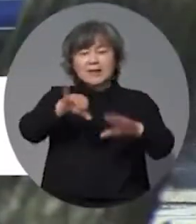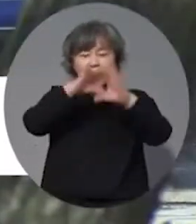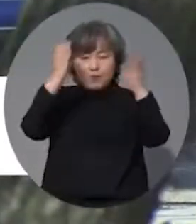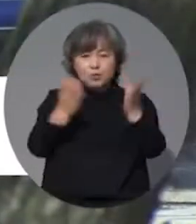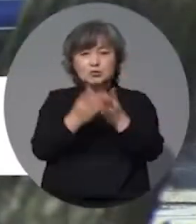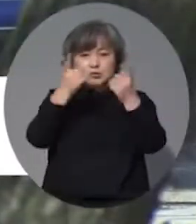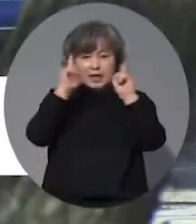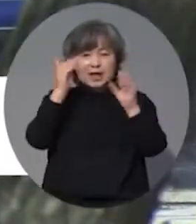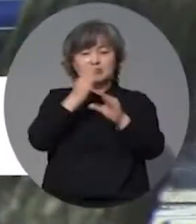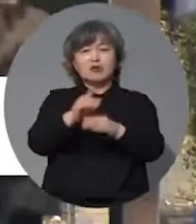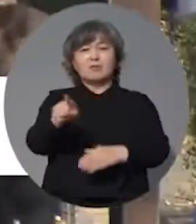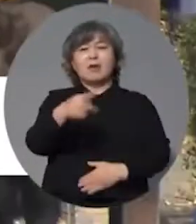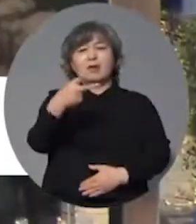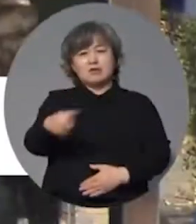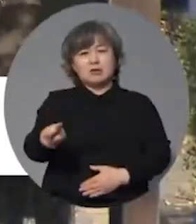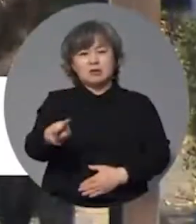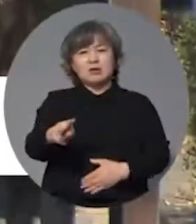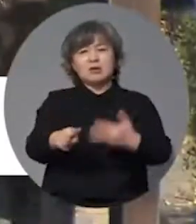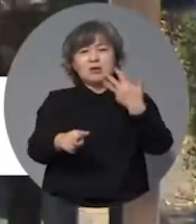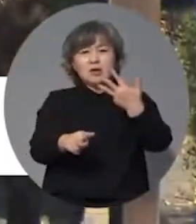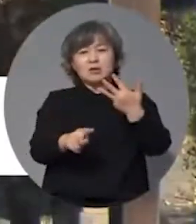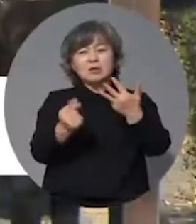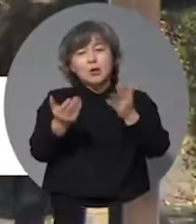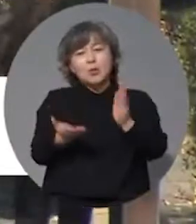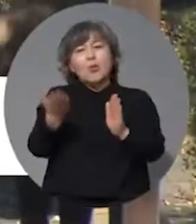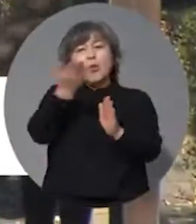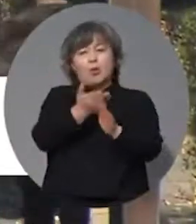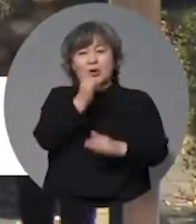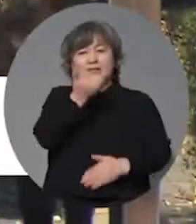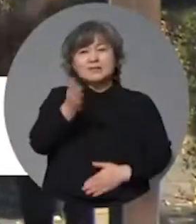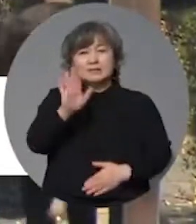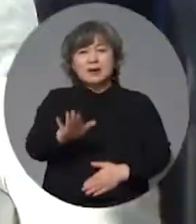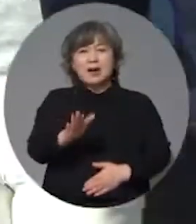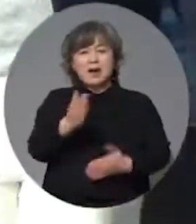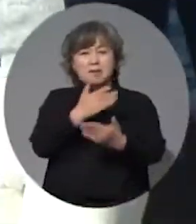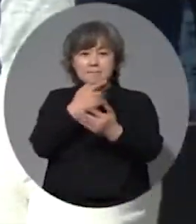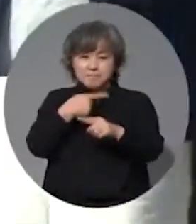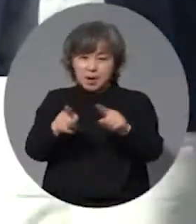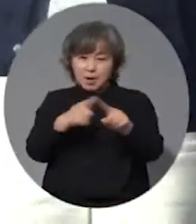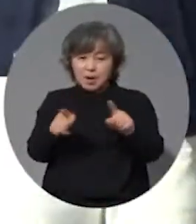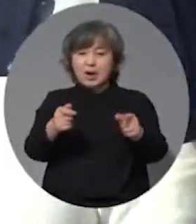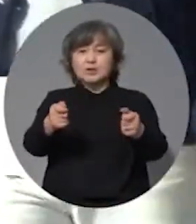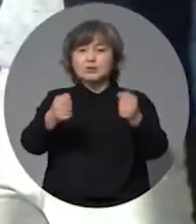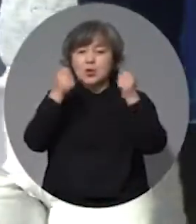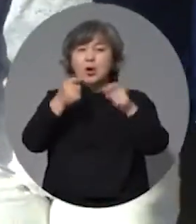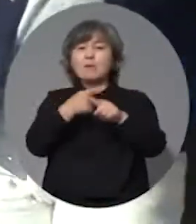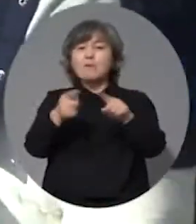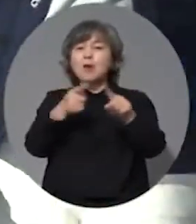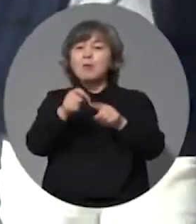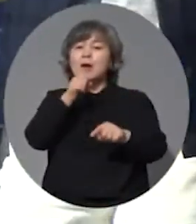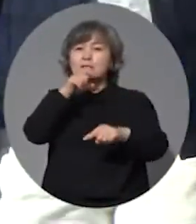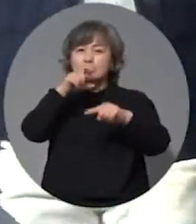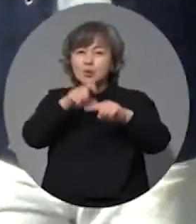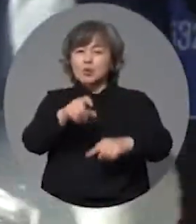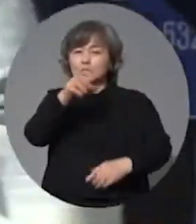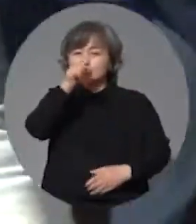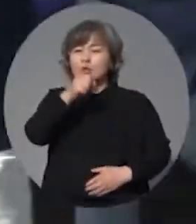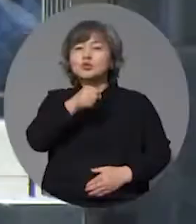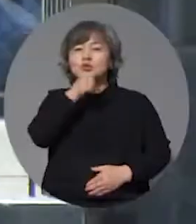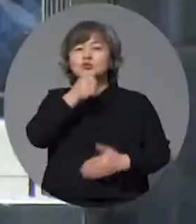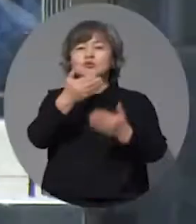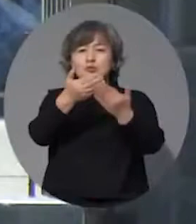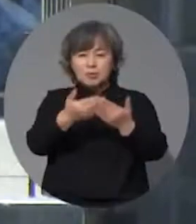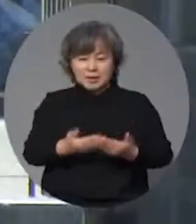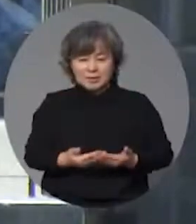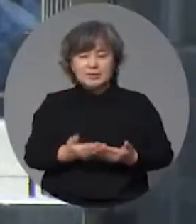가운데는 102 위로 역시 8단계 상승했는데 학계 평가와 6 졸업생 평판도 등에서 좋은 점수를 받은 것으로